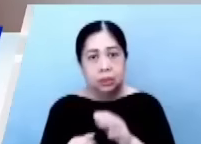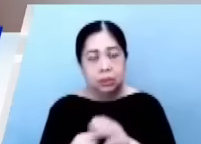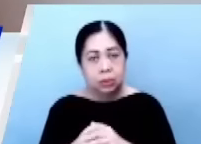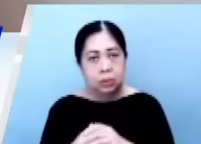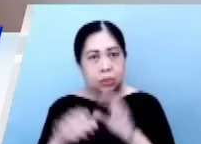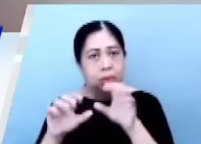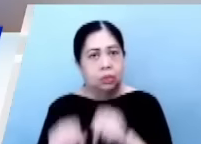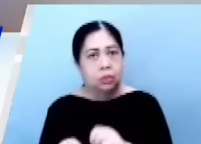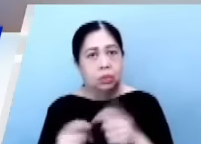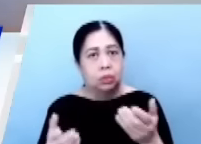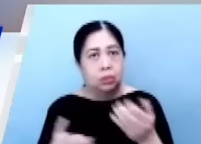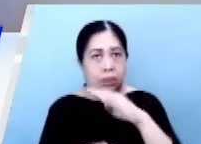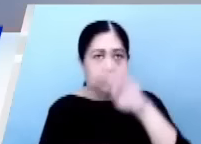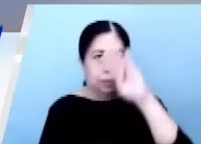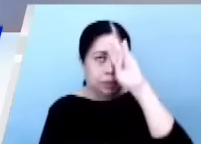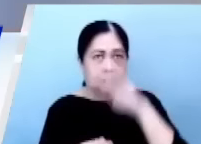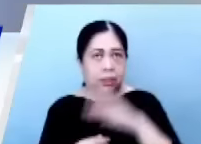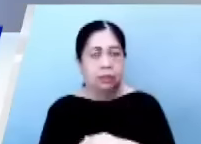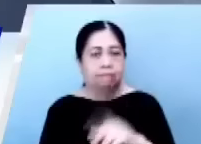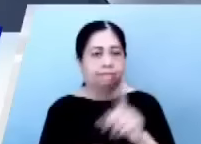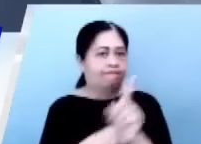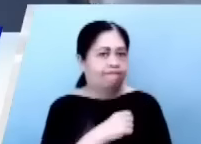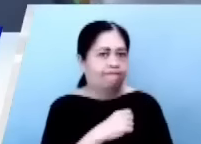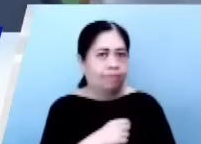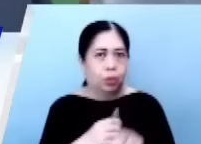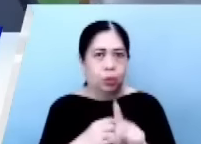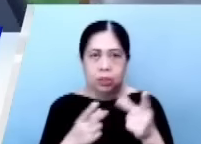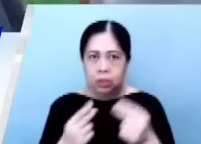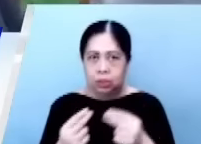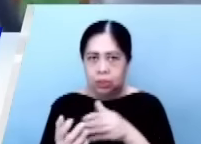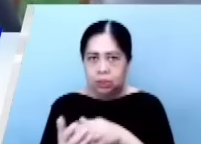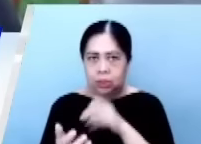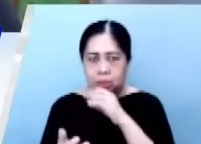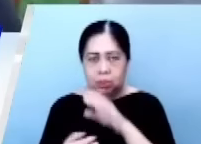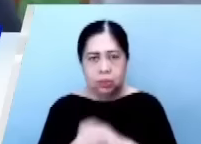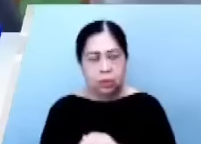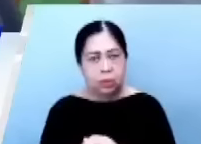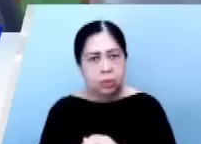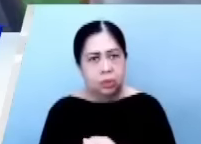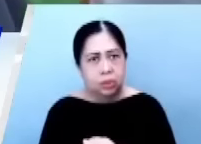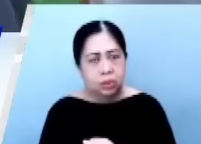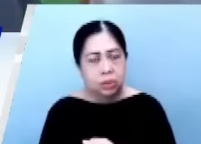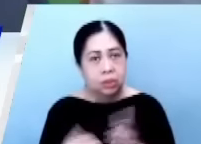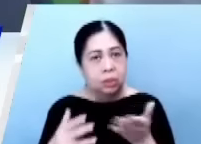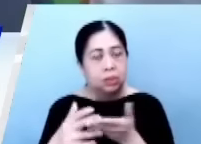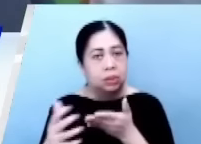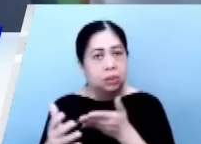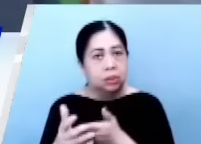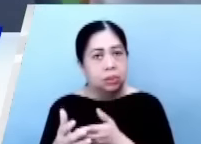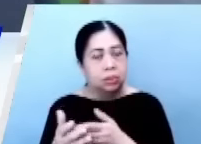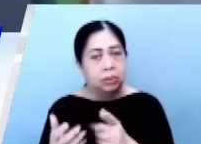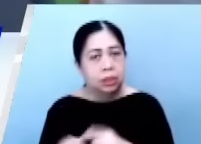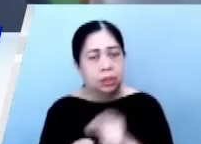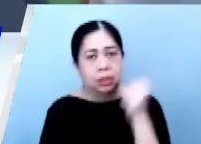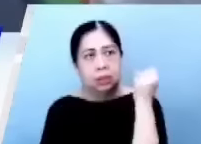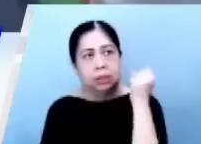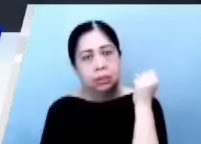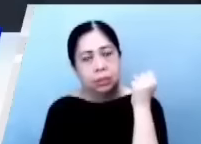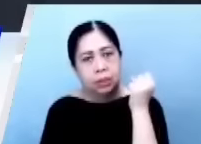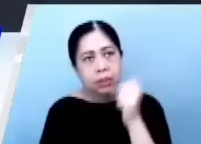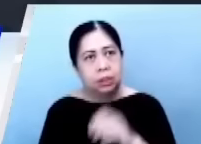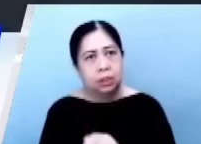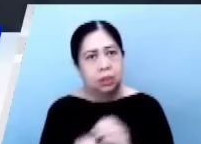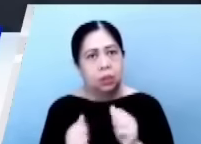Cavite. Pananagutan nila kung ano yung nagawa nila. Ang hinain dito, ang sinampang complaint natin dito is robbery with